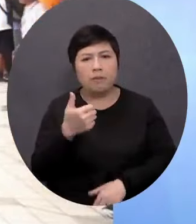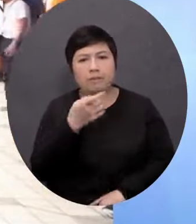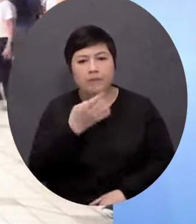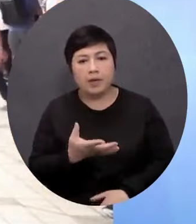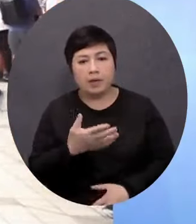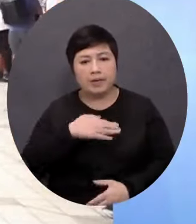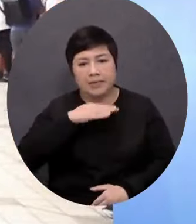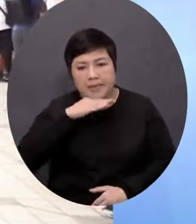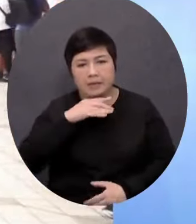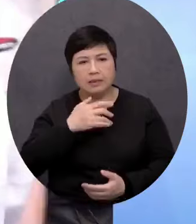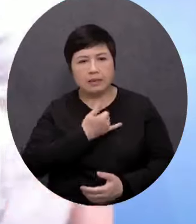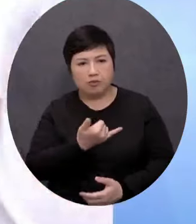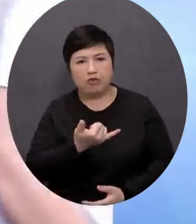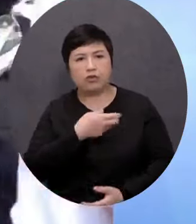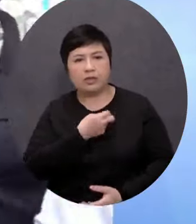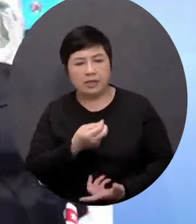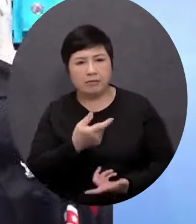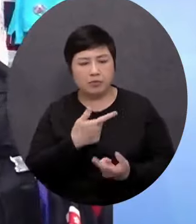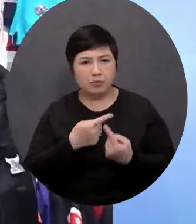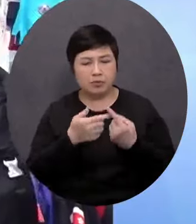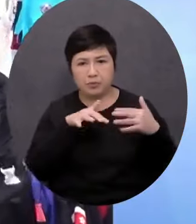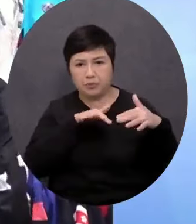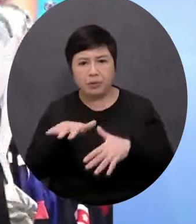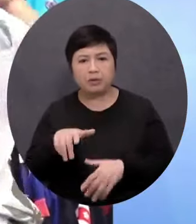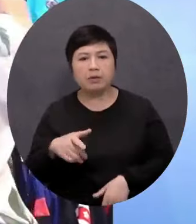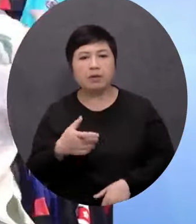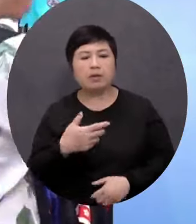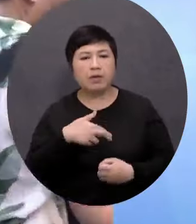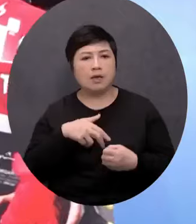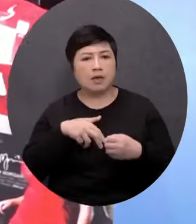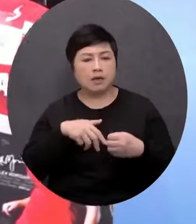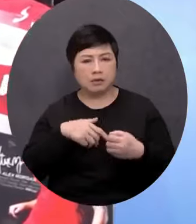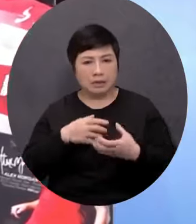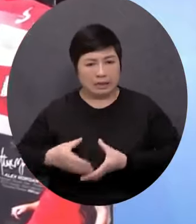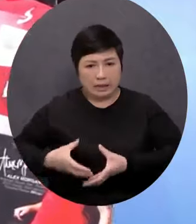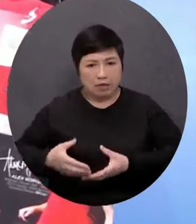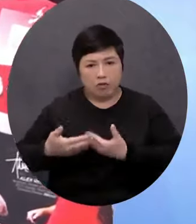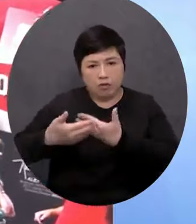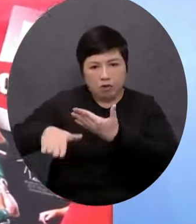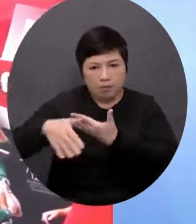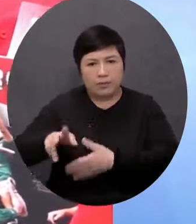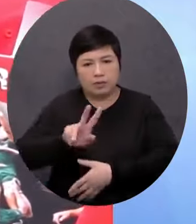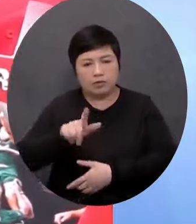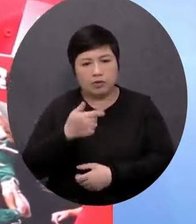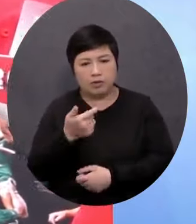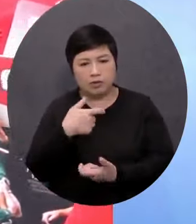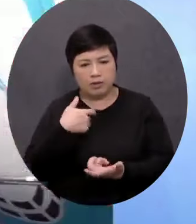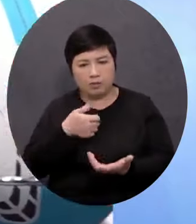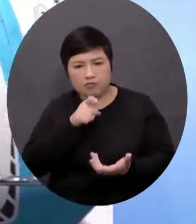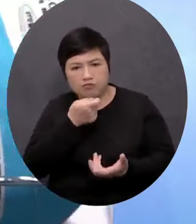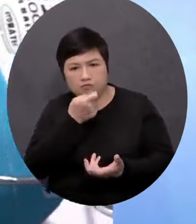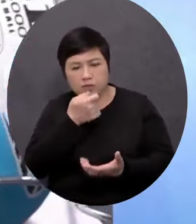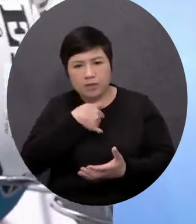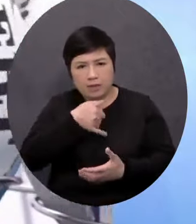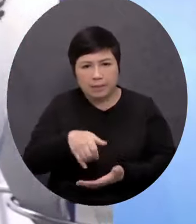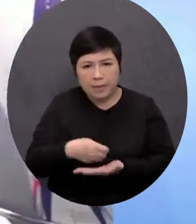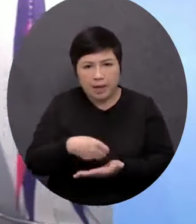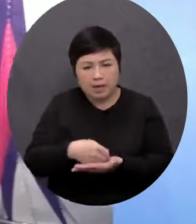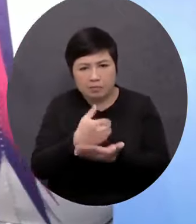星期六日会升温。 球场外亦一样精彩，有球迷专程来买周边产品。负责人